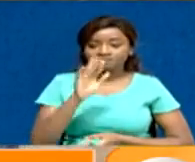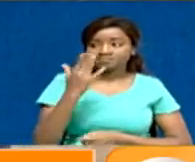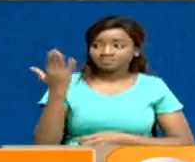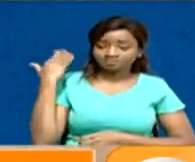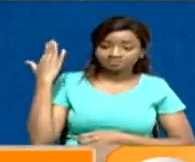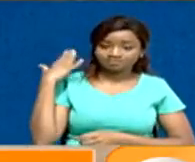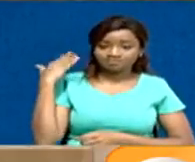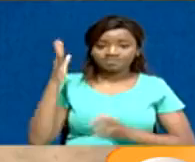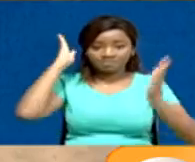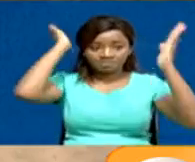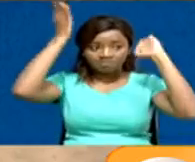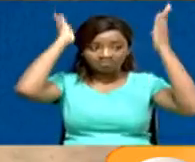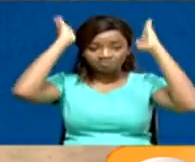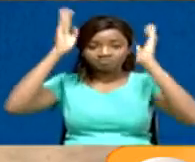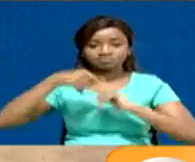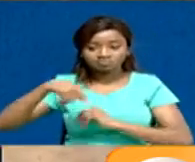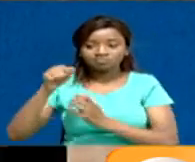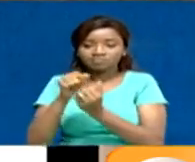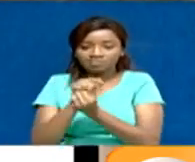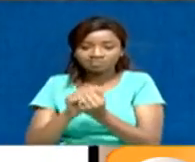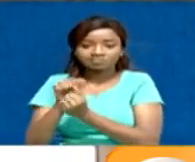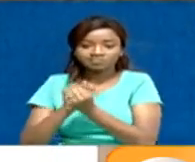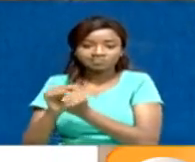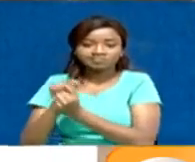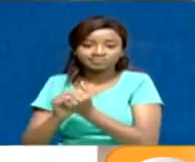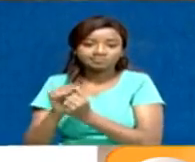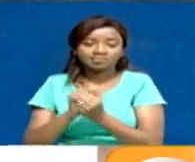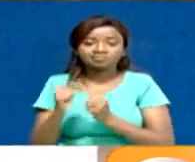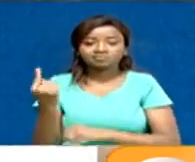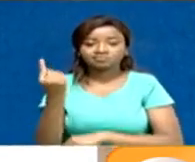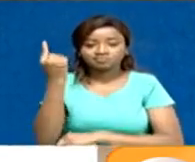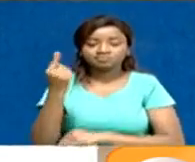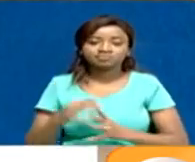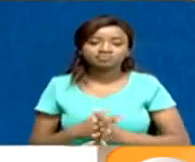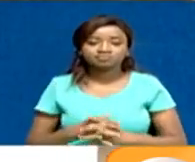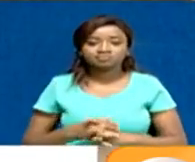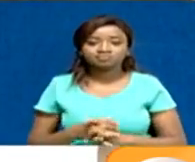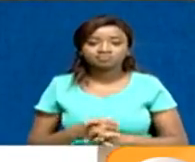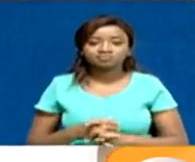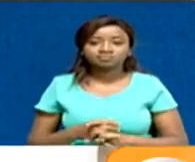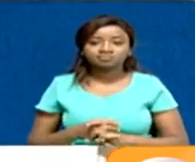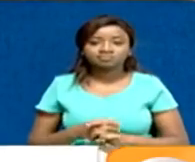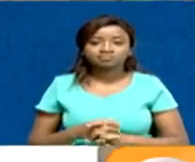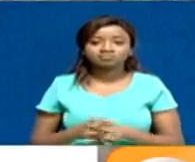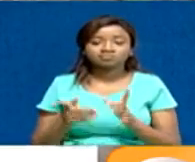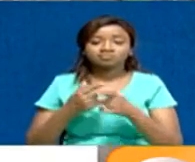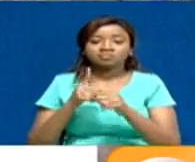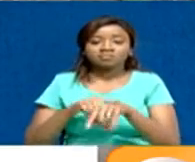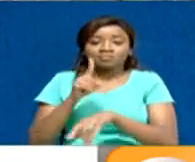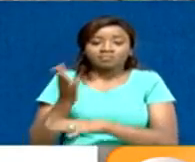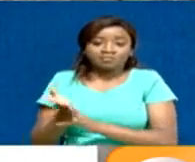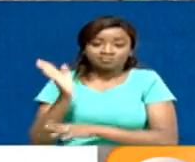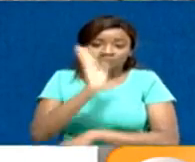Kitambo, punda walikuwa wanaenda malishoni peke yao. Hakuna mtu alikuwa anawachunga. Wakirudi jioni